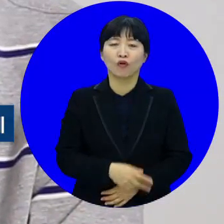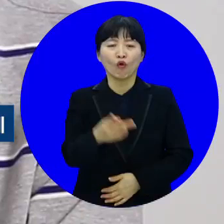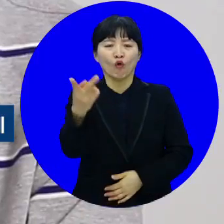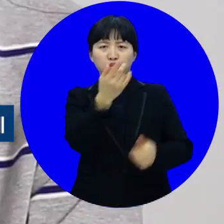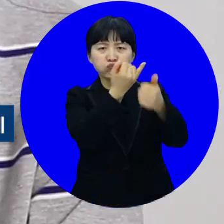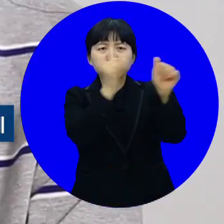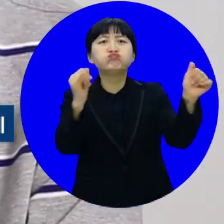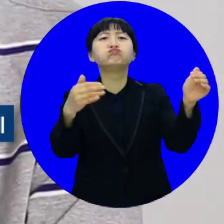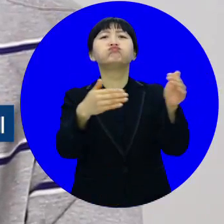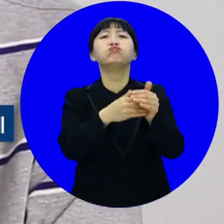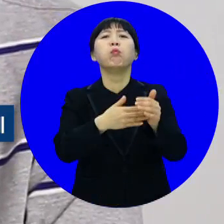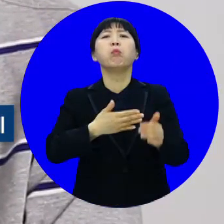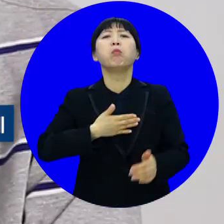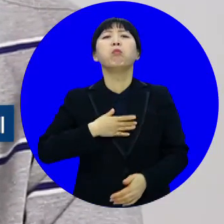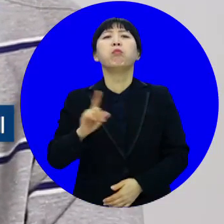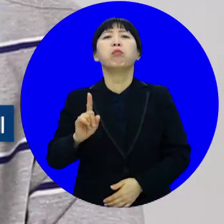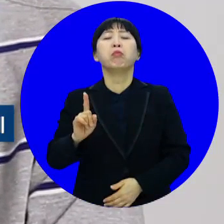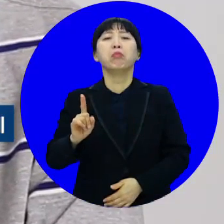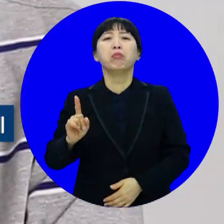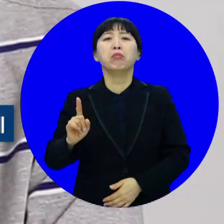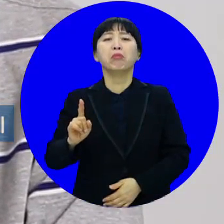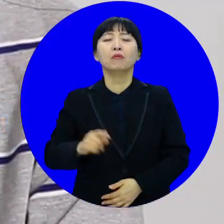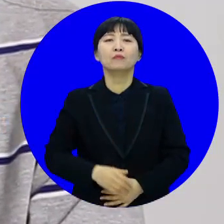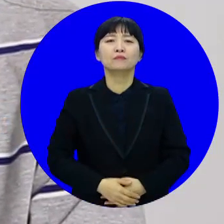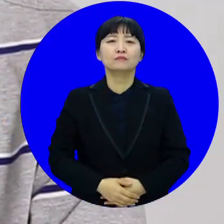자기네들끼리 이혼해서 내가 뭘